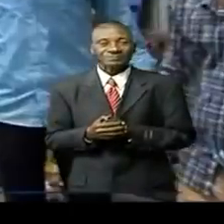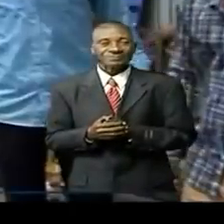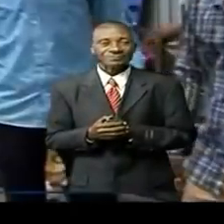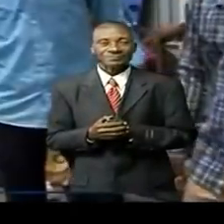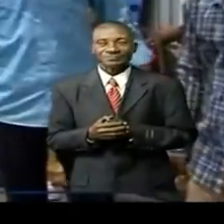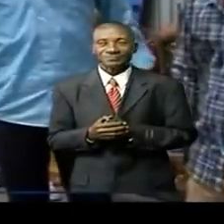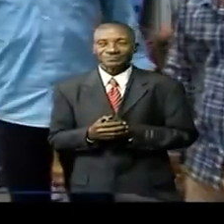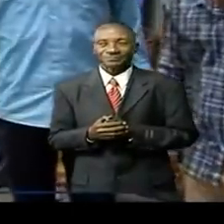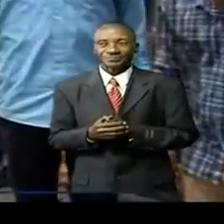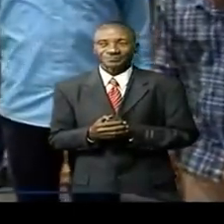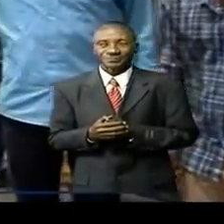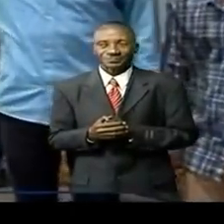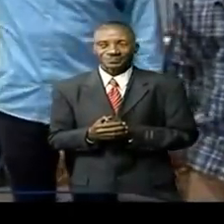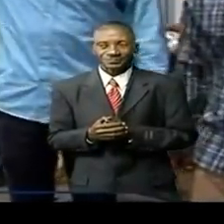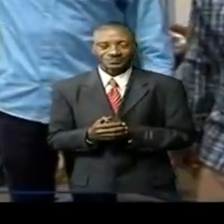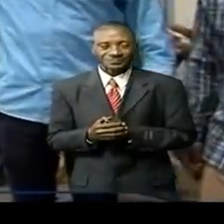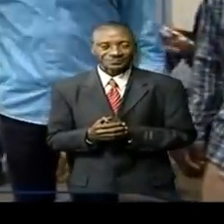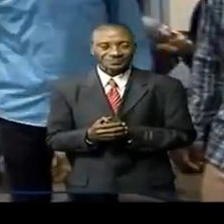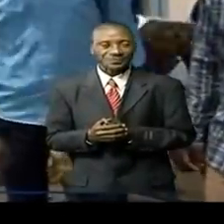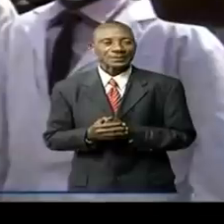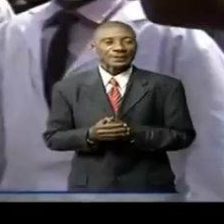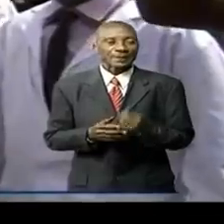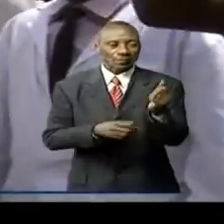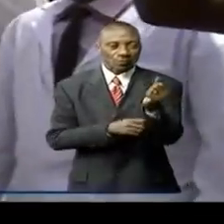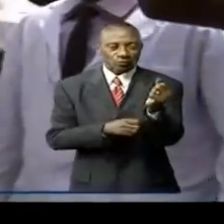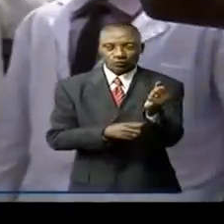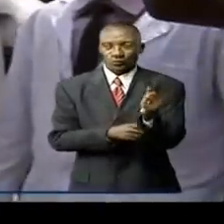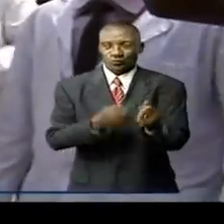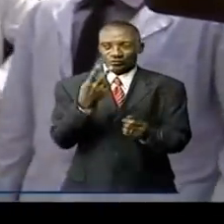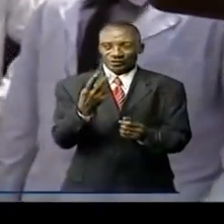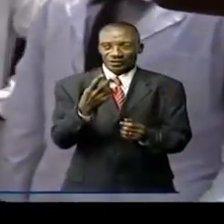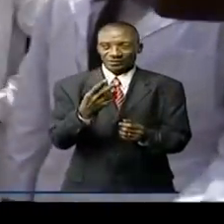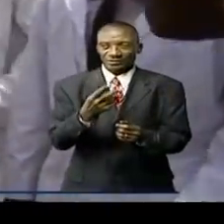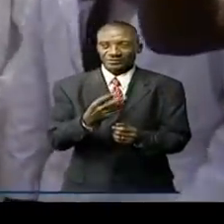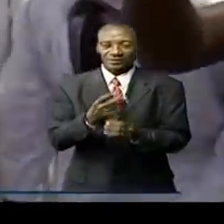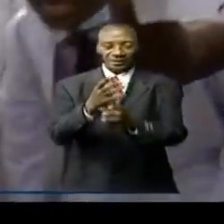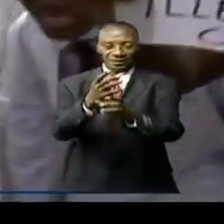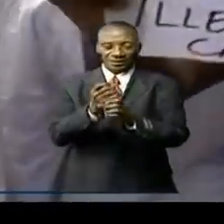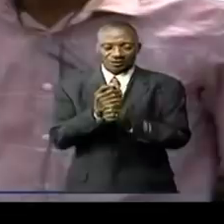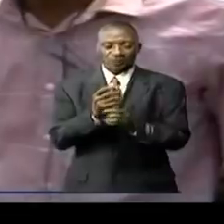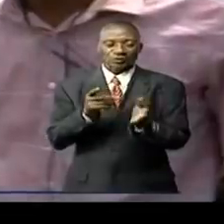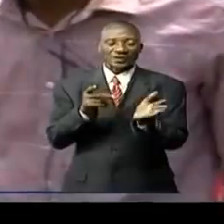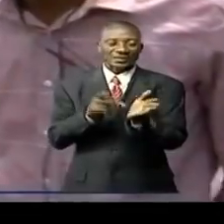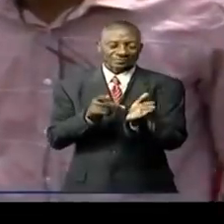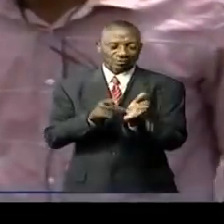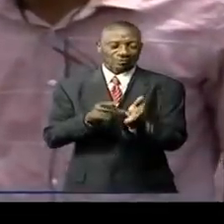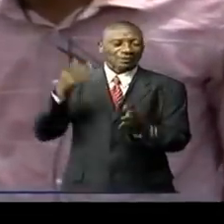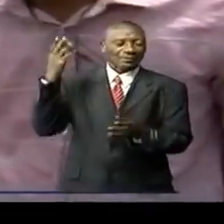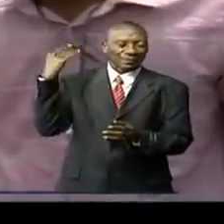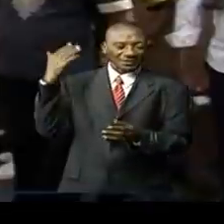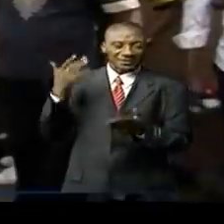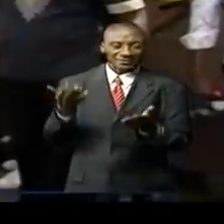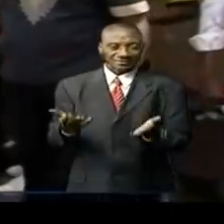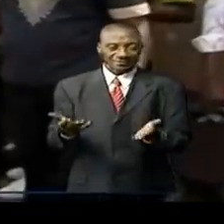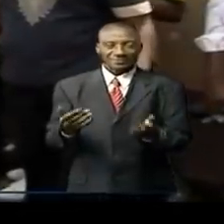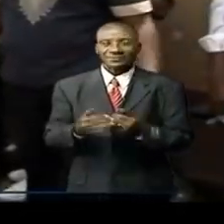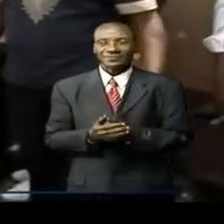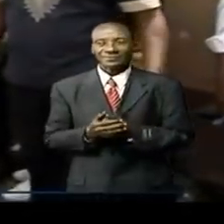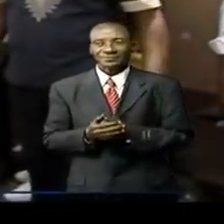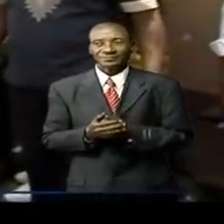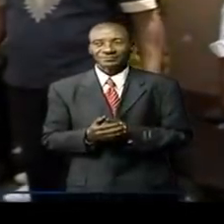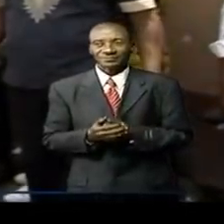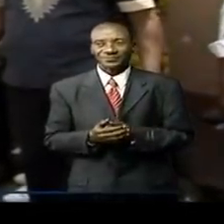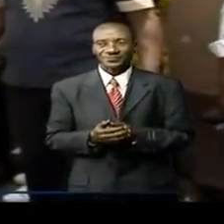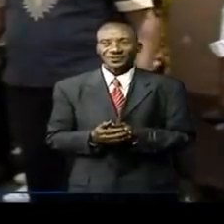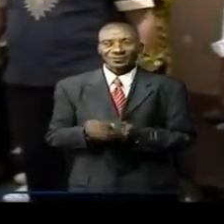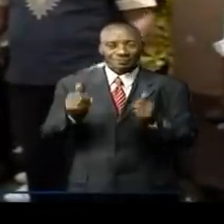et ces hommes ont décroché leur diplôme en médecine il y a de cela 5 ans. Mais voilà, ils ne peuvent plus prêter